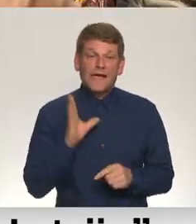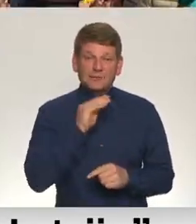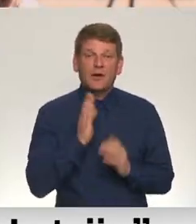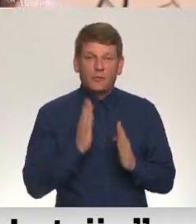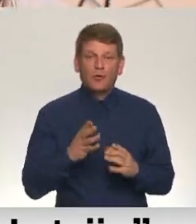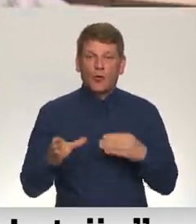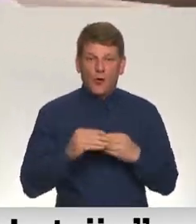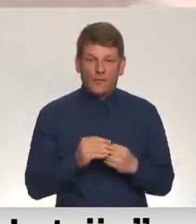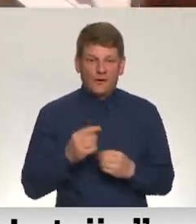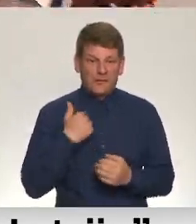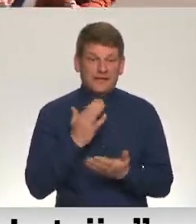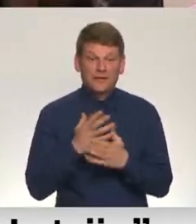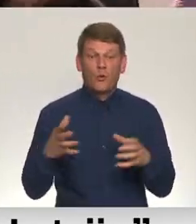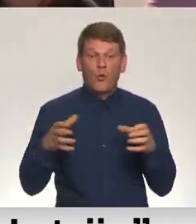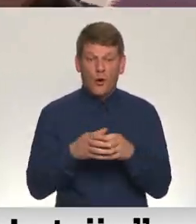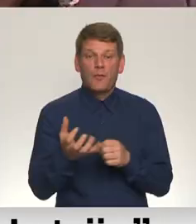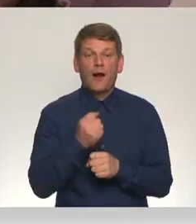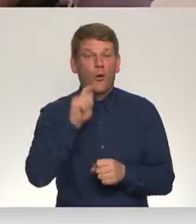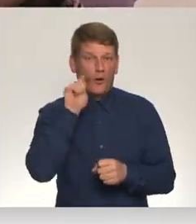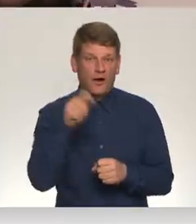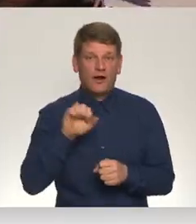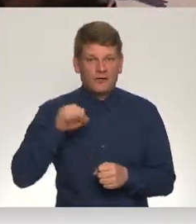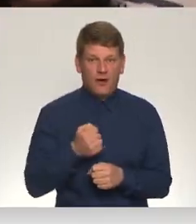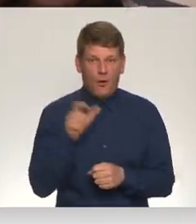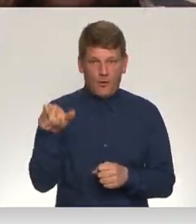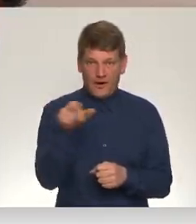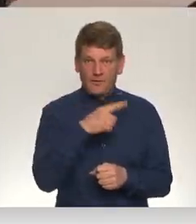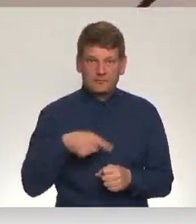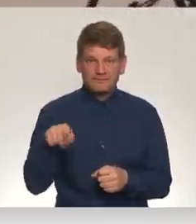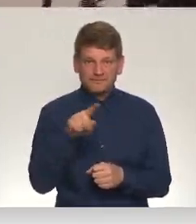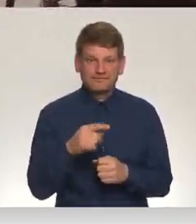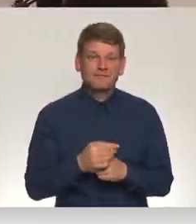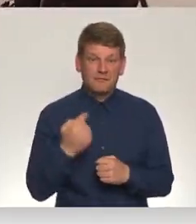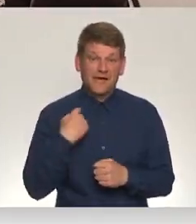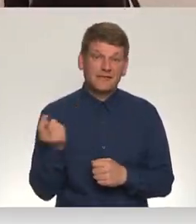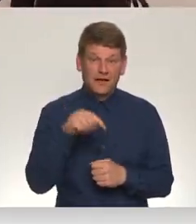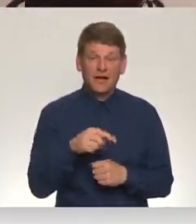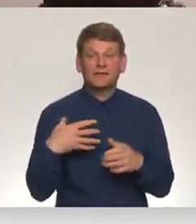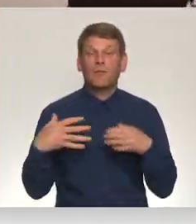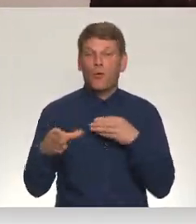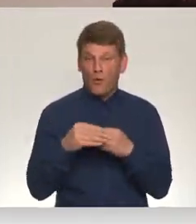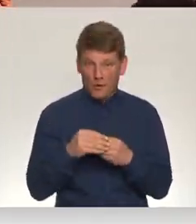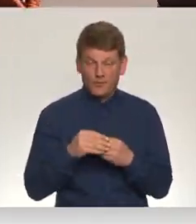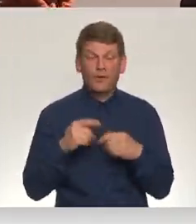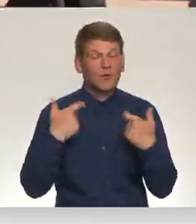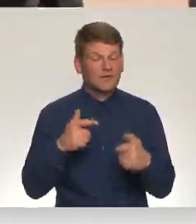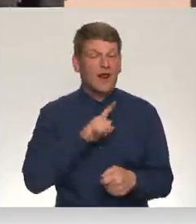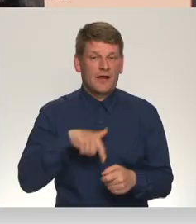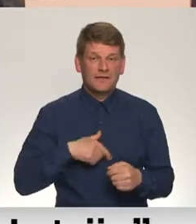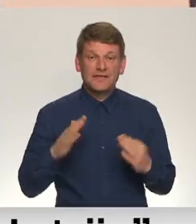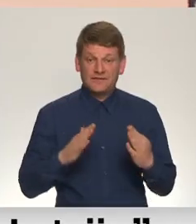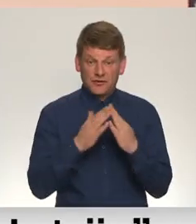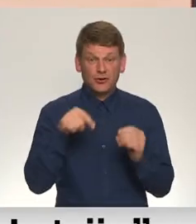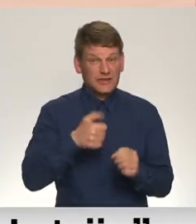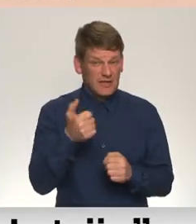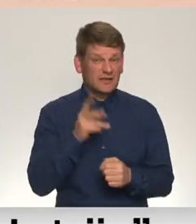kopā. Mēs esam kopā ar mūsu ukraiņu draugiem. Ukraiņu draugi. Tad mēs atnācām šodien kopā, uzsvinēt Latvijas svētkus. Šis gads tāds